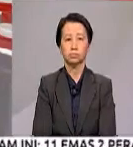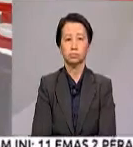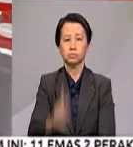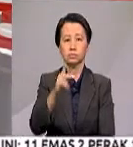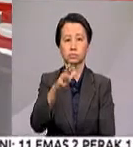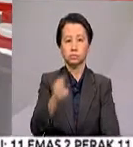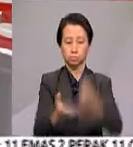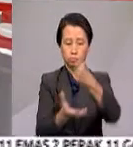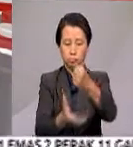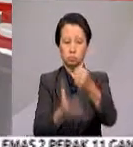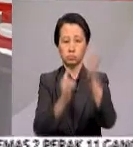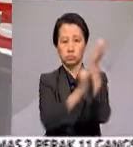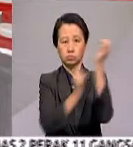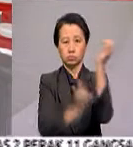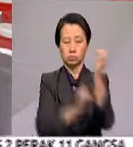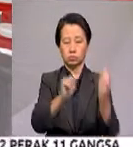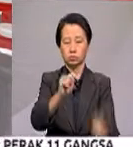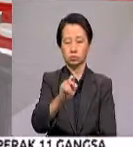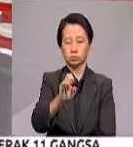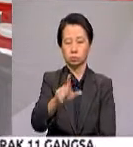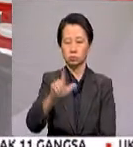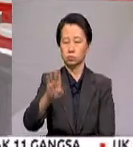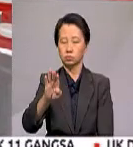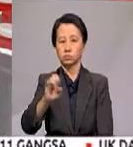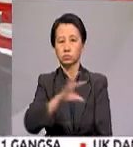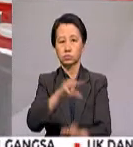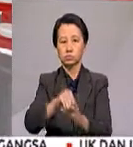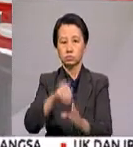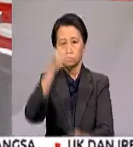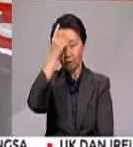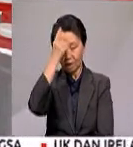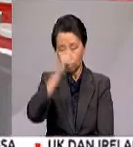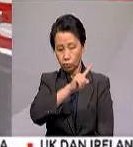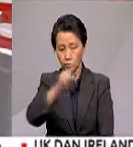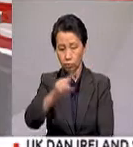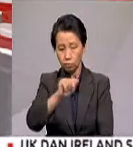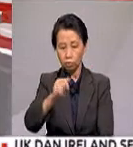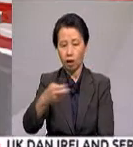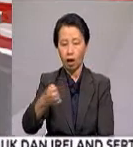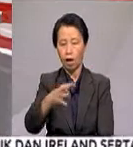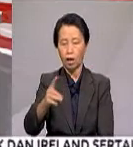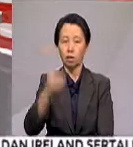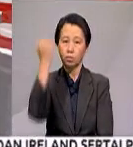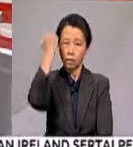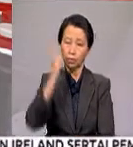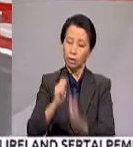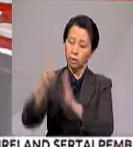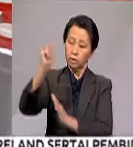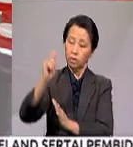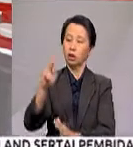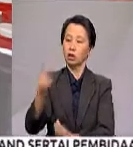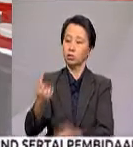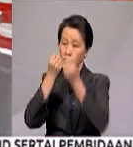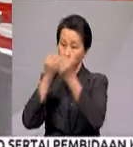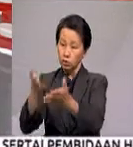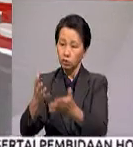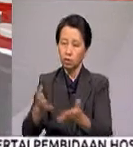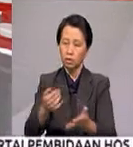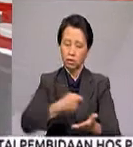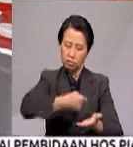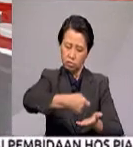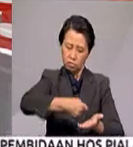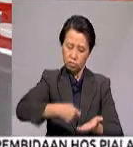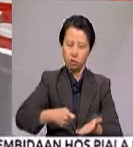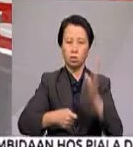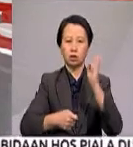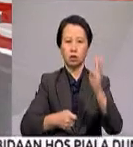Dalam kes dana Yayasan Akal Budi membabitkan Datuk Seri Ahmad Zahid Hamidi pula, Mahkamah Tinggi Kuala Lumpur diberitahu tanda tangan pada